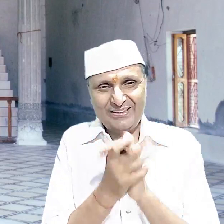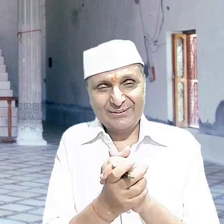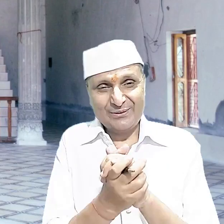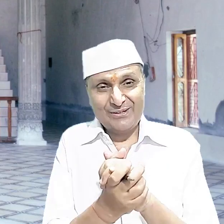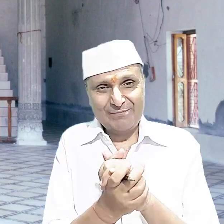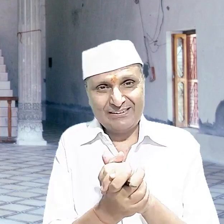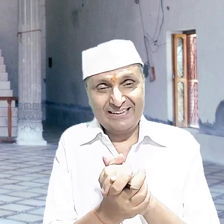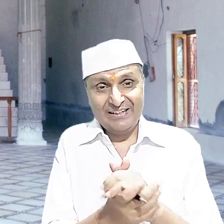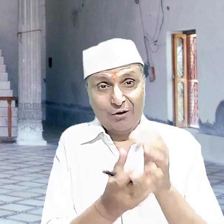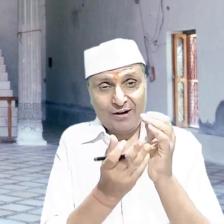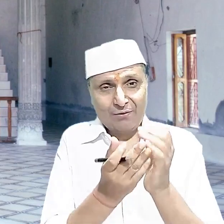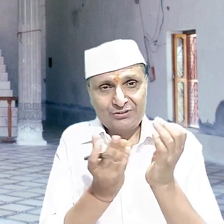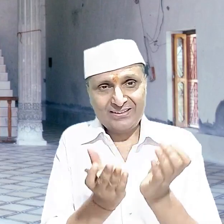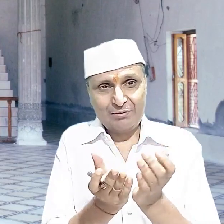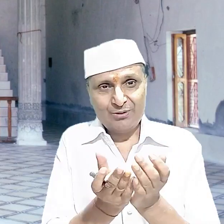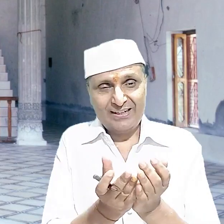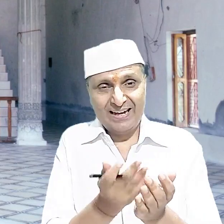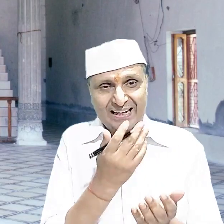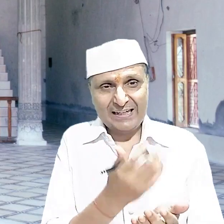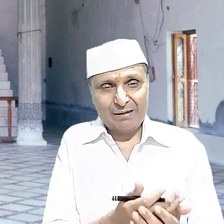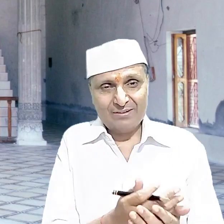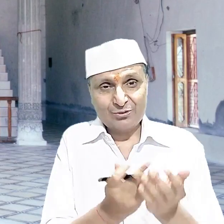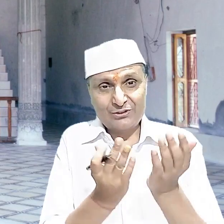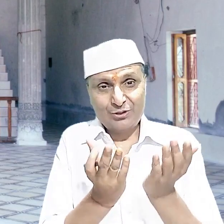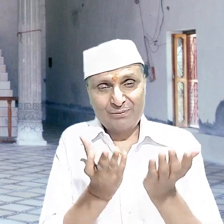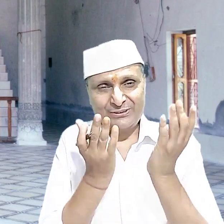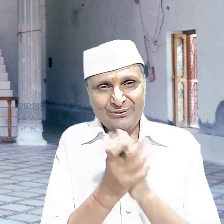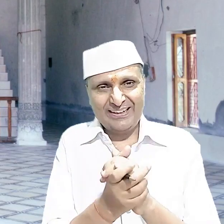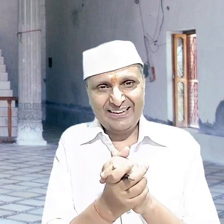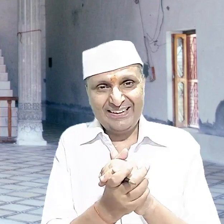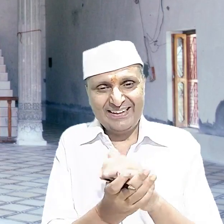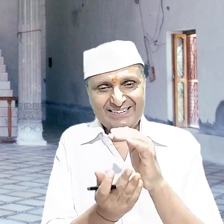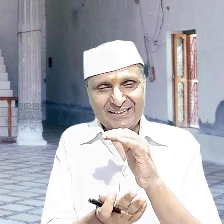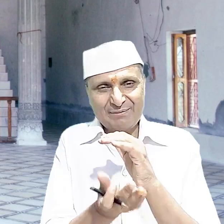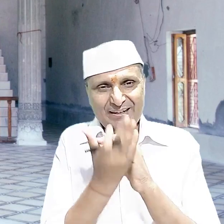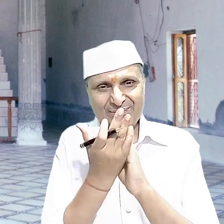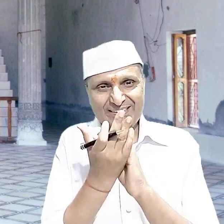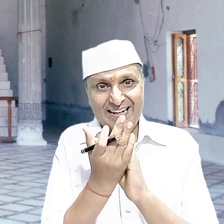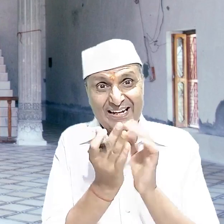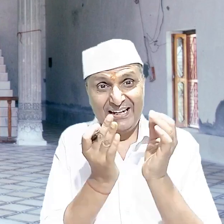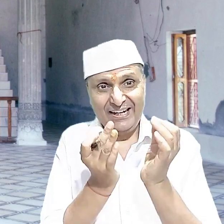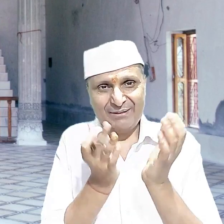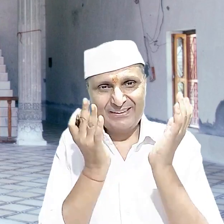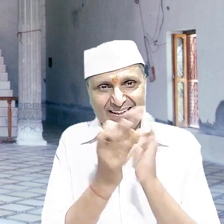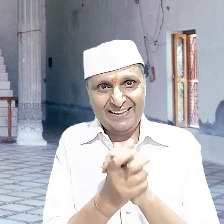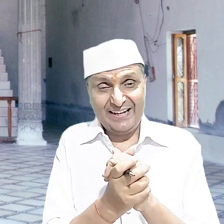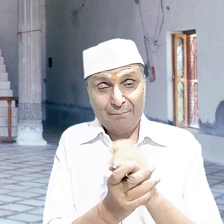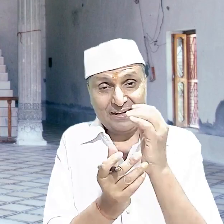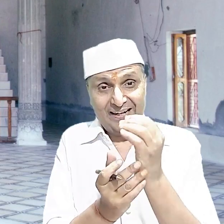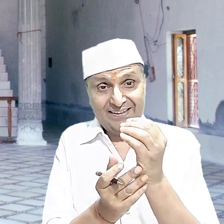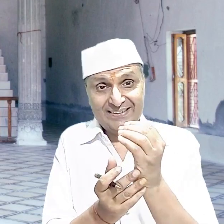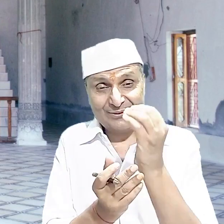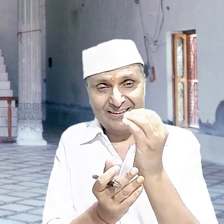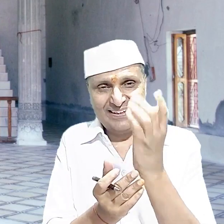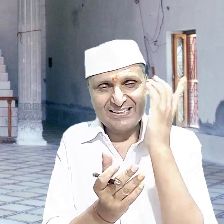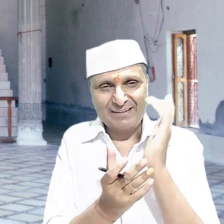5 हो गई, ये तो हर कोई नहीं बता दी। और हाँ, कुछ जानते भी होंगे, आज अमावस तो कल शुक्ल पक्ष शुरू हो रहा है, यानी चंद्रमा बड़ा होता जा रहा है, 1 अंक की तारीख है। पर